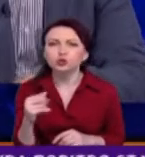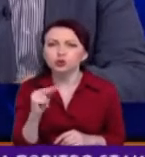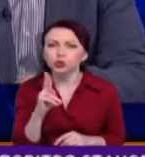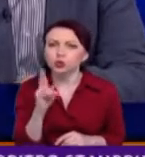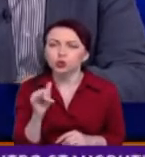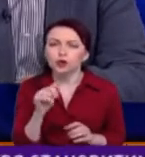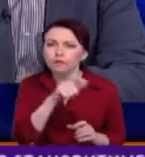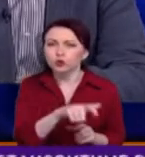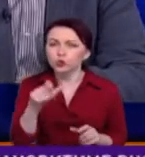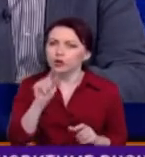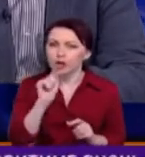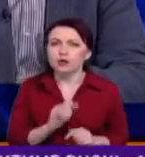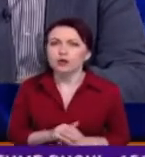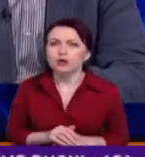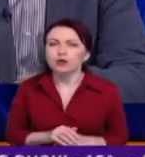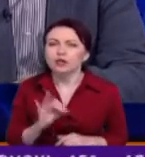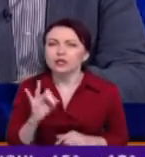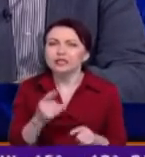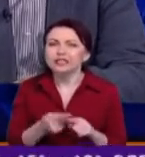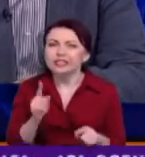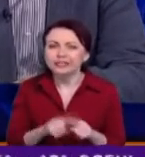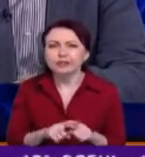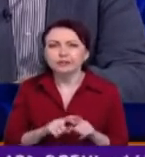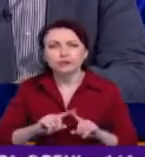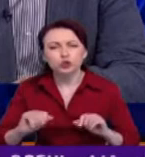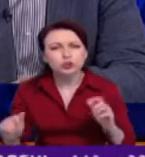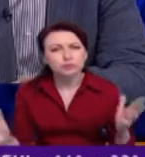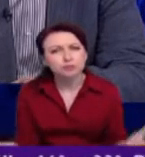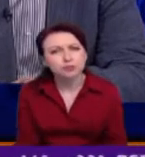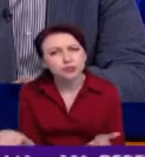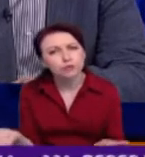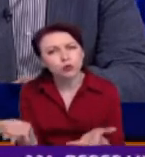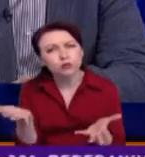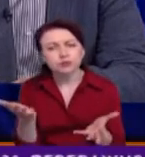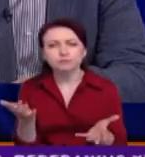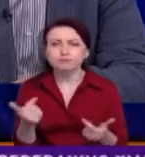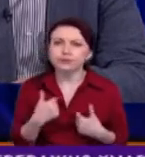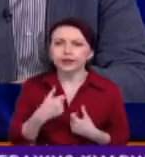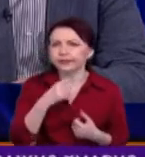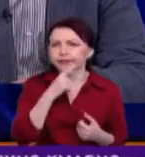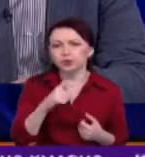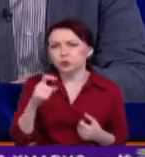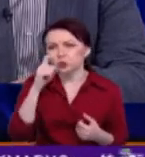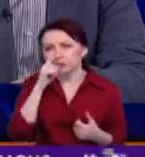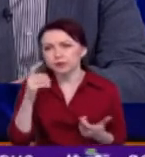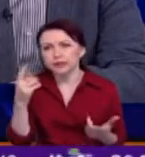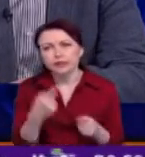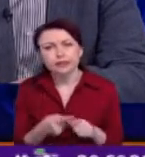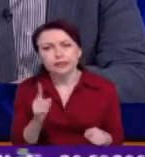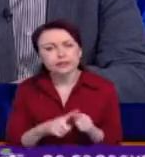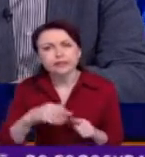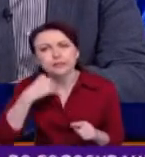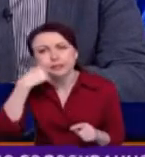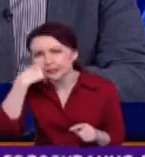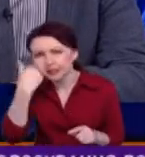людей і цим щось підводить, я не розумію. Це Це стидно.